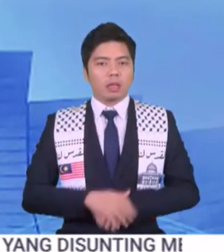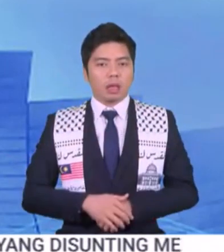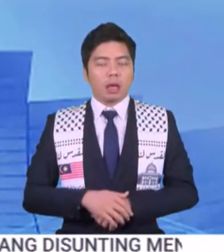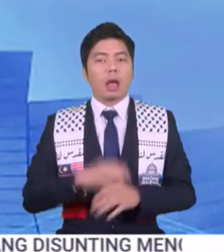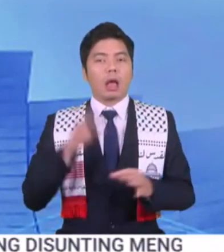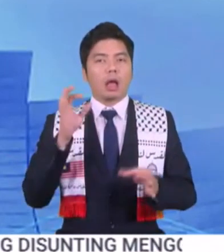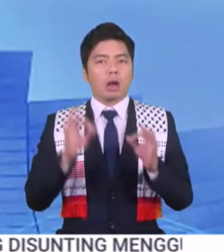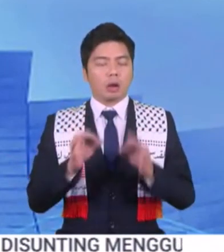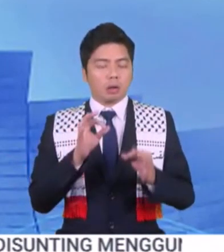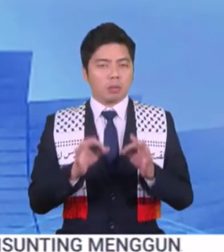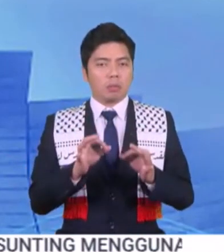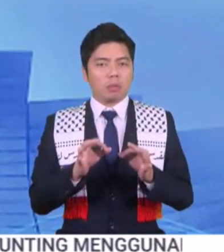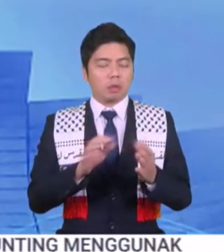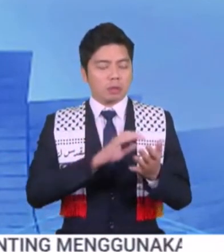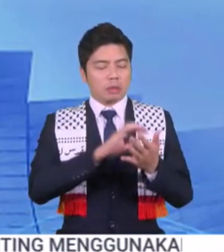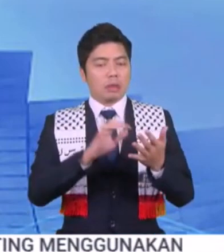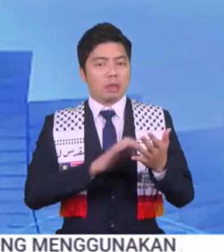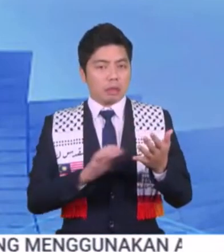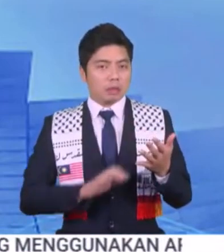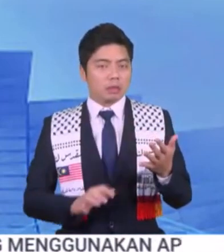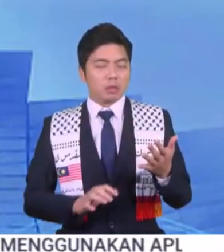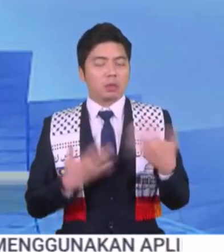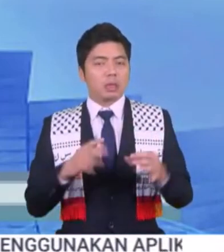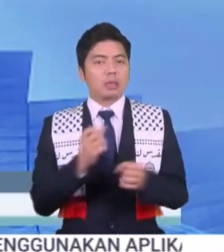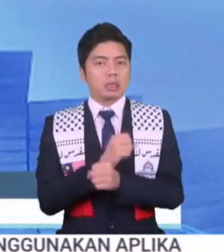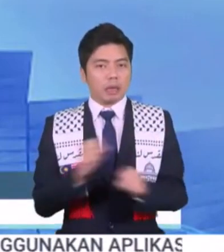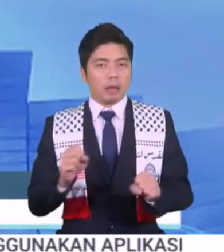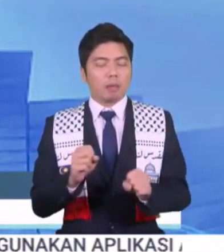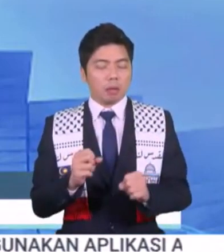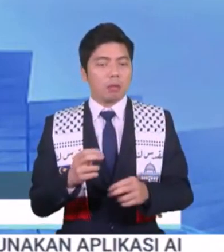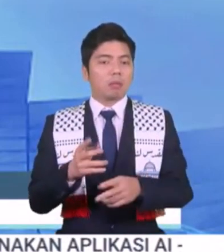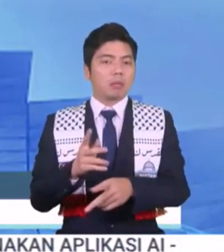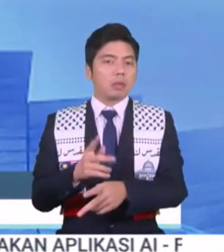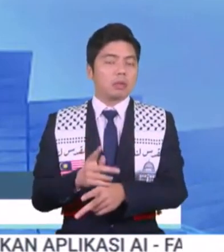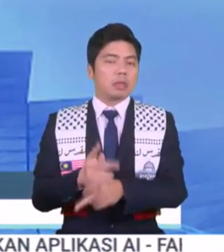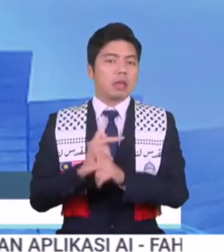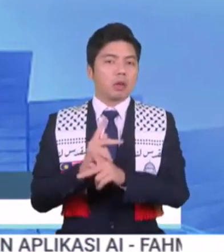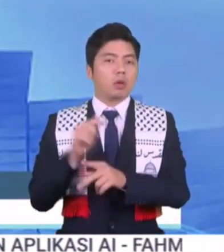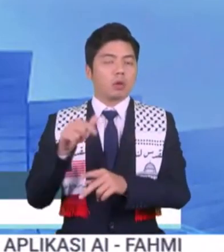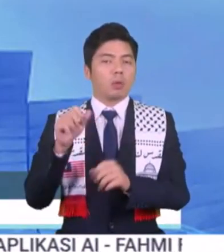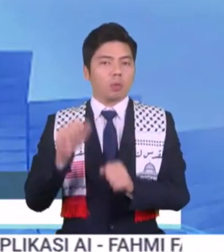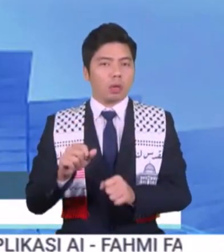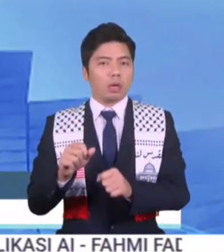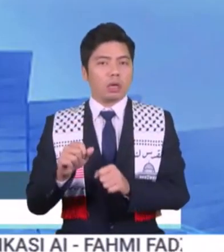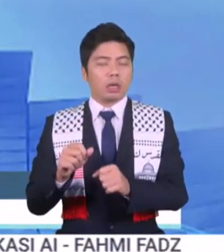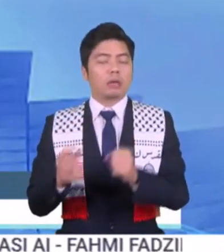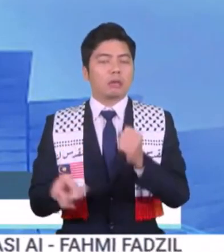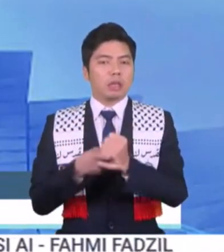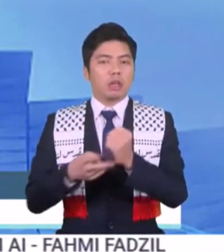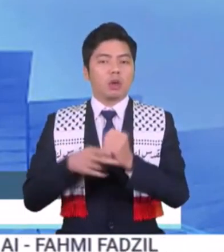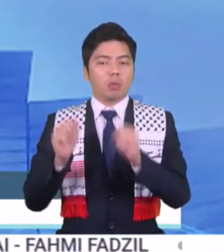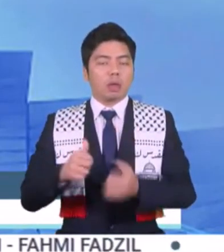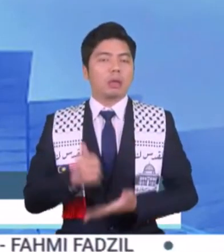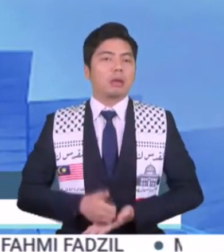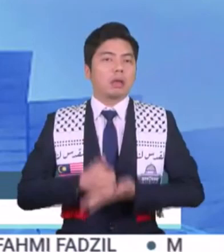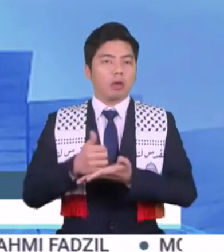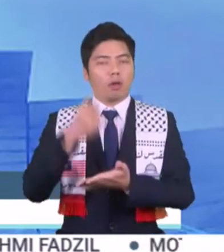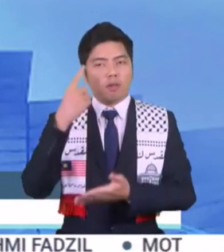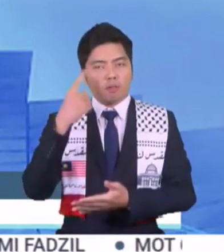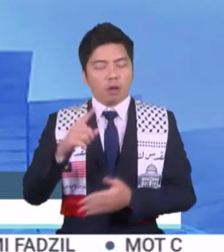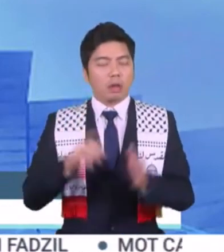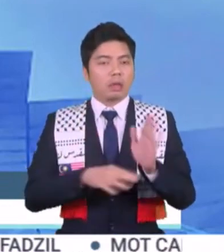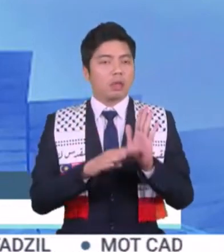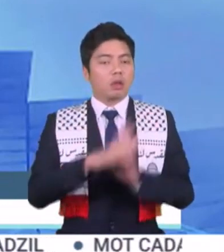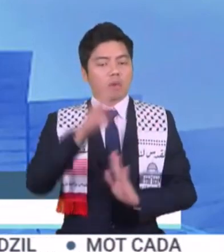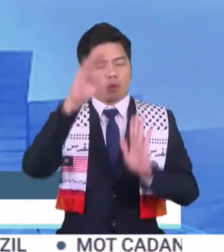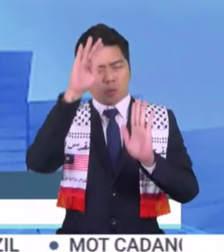dasar rasionalisasi subsidi kerajaan berjaya, peminjaman itu boleh dialihkan kepada bantuan sosial yang berpotensi meningkatkan